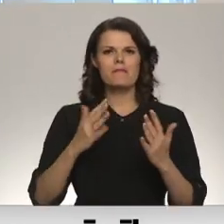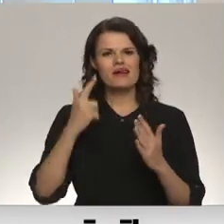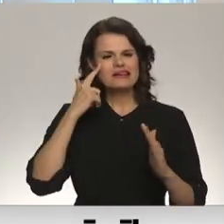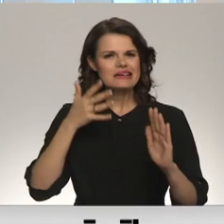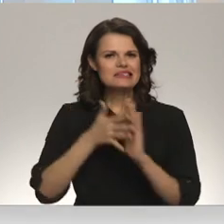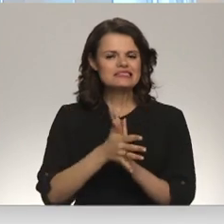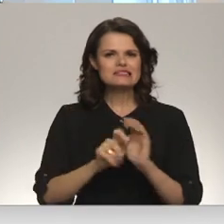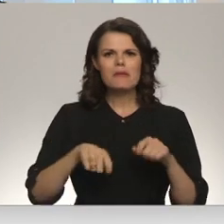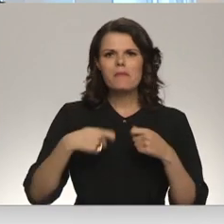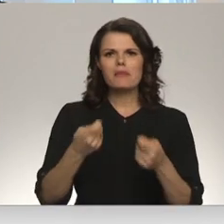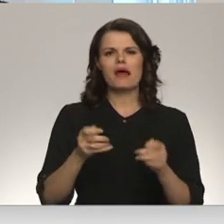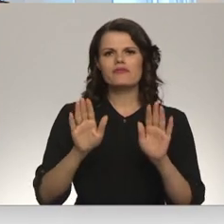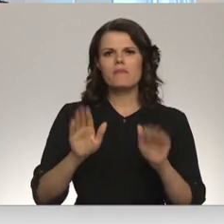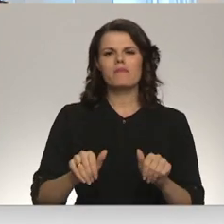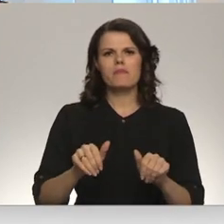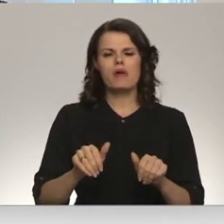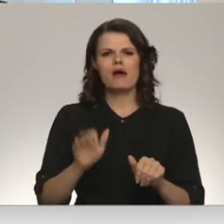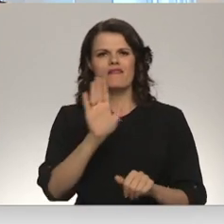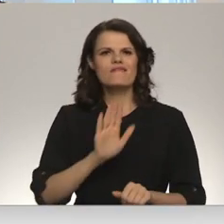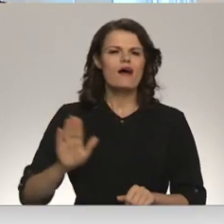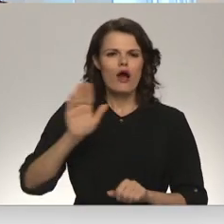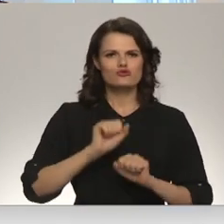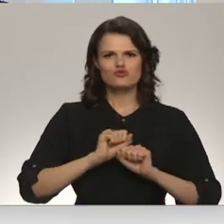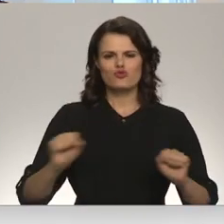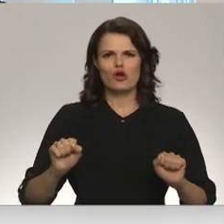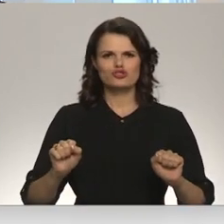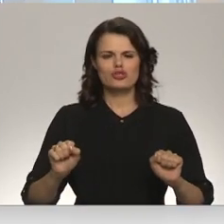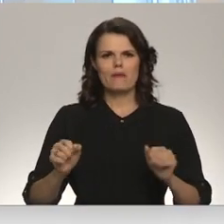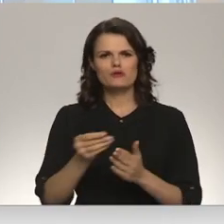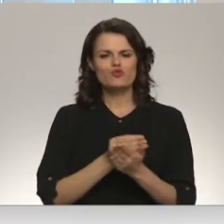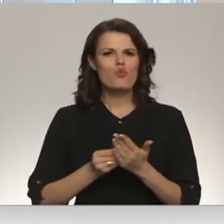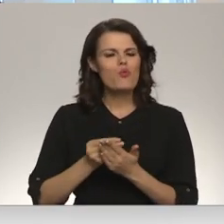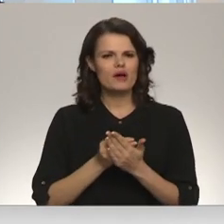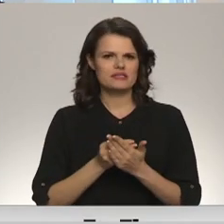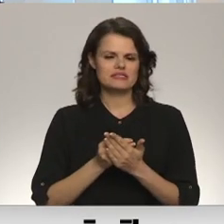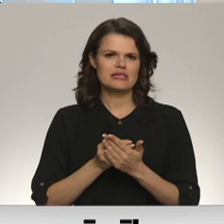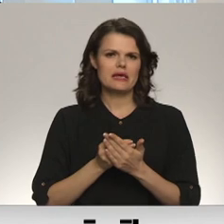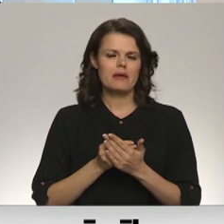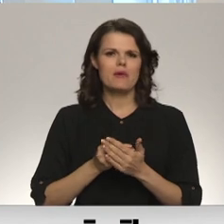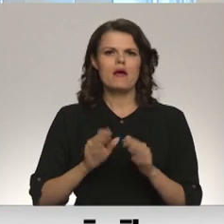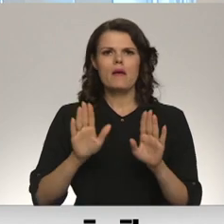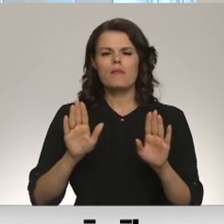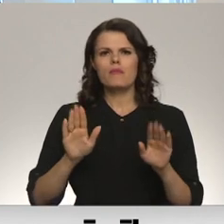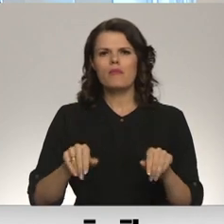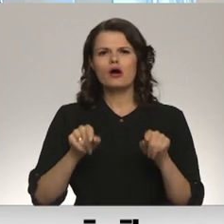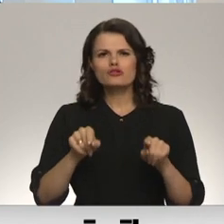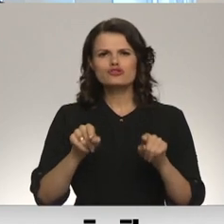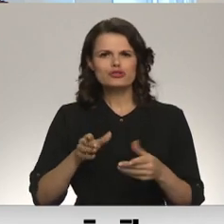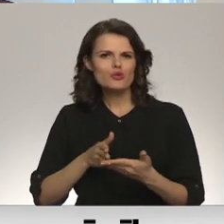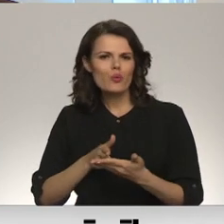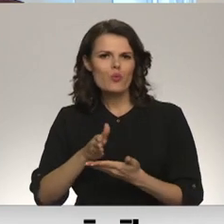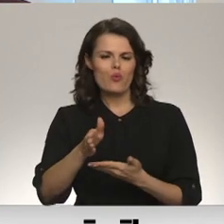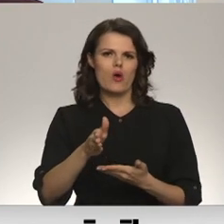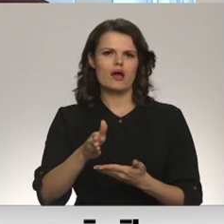izpratni par nacionālās drošības nozīmi šīs te nozares,